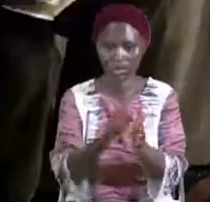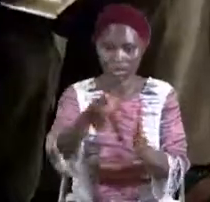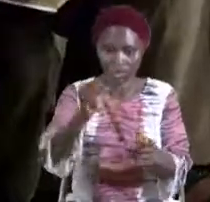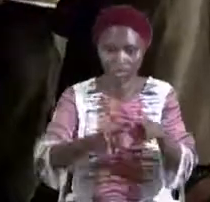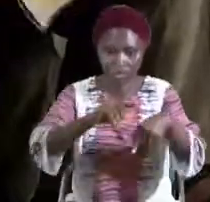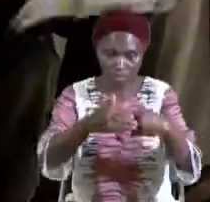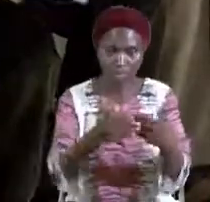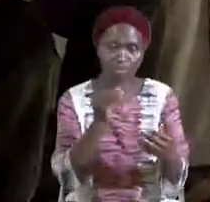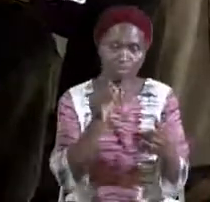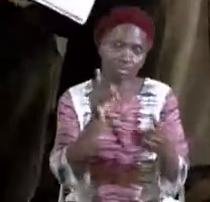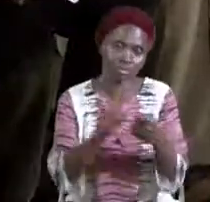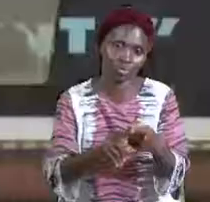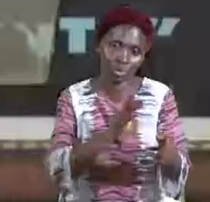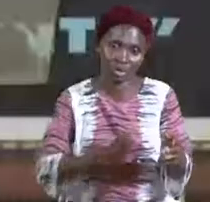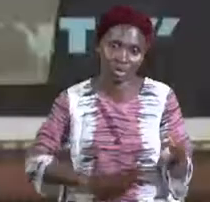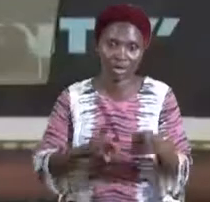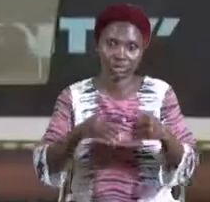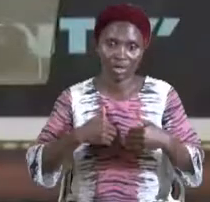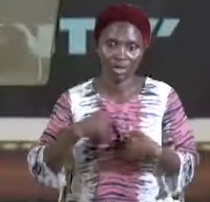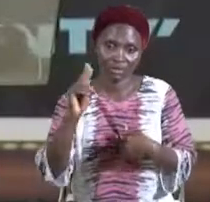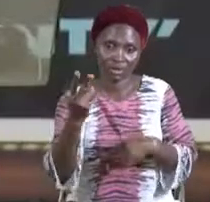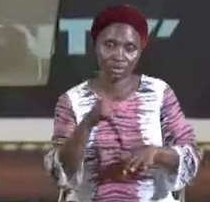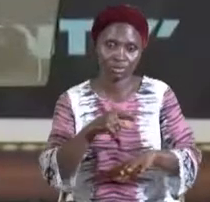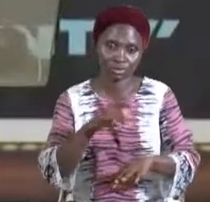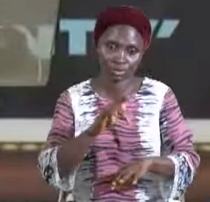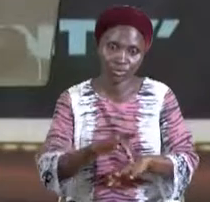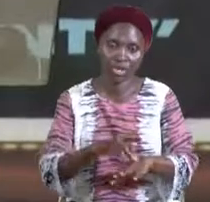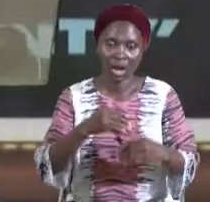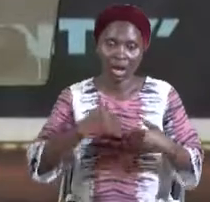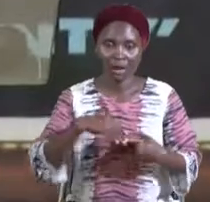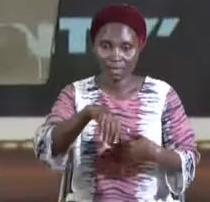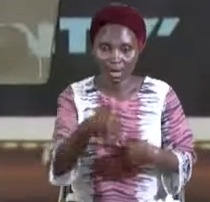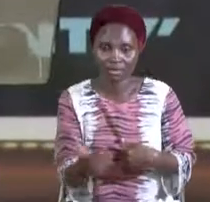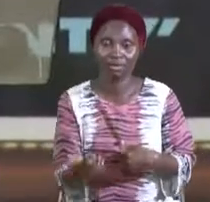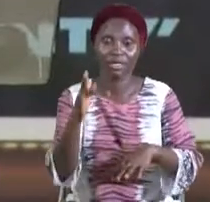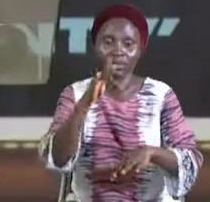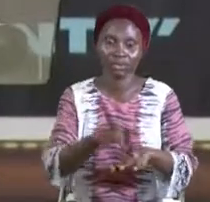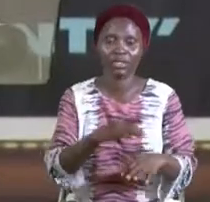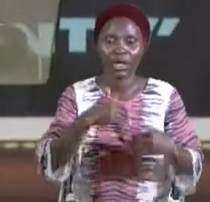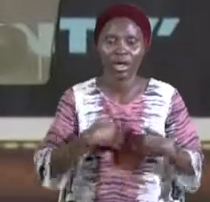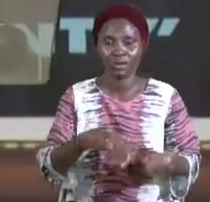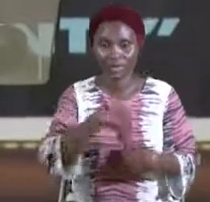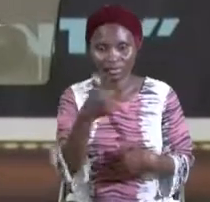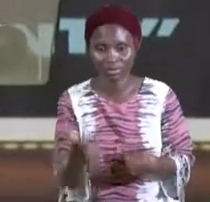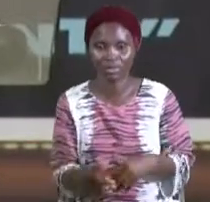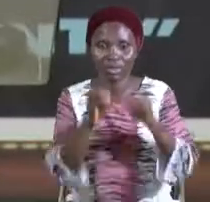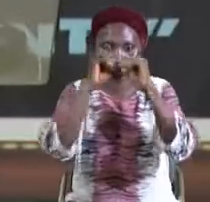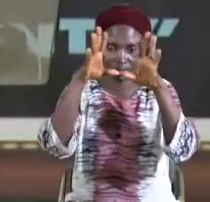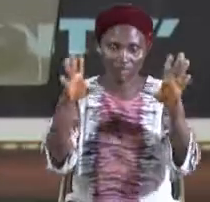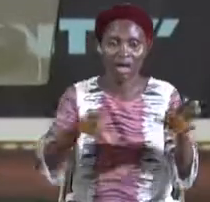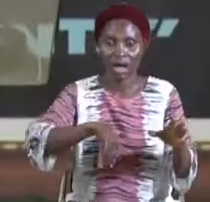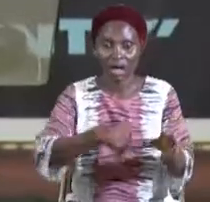seconde touche. Retourne à Christ et une autre touche. Retourne à Christ et une autre illumination, une autre